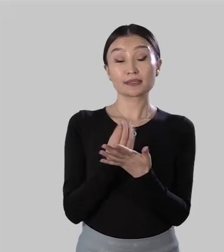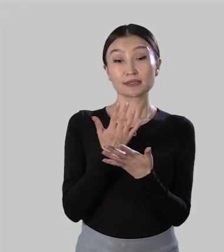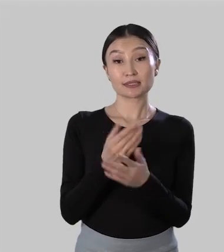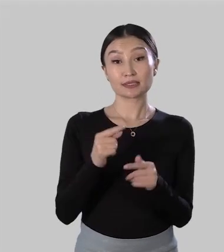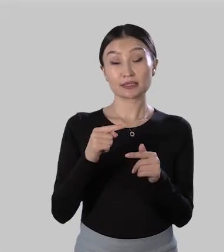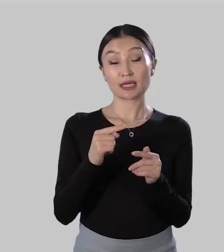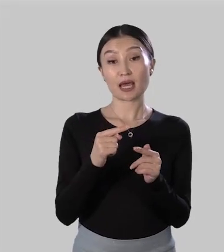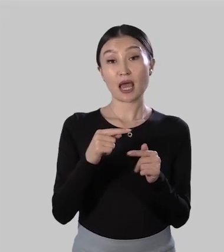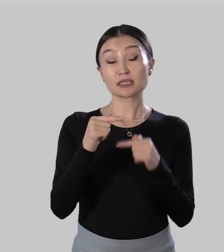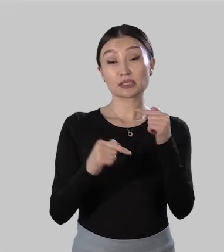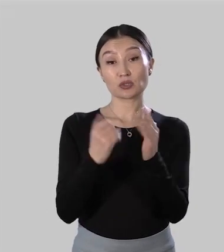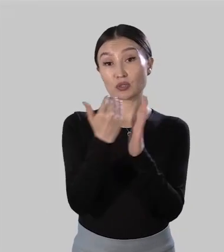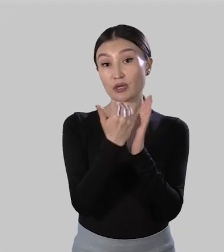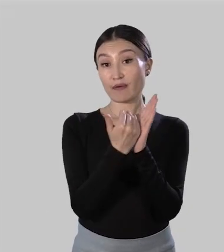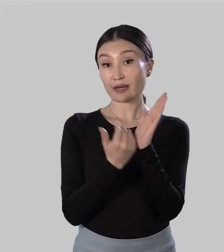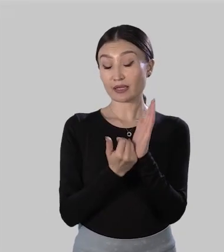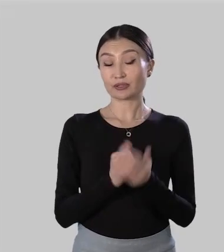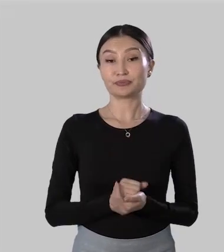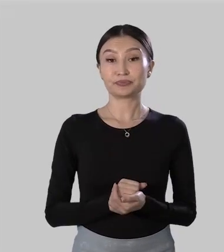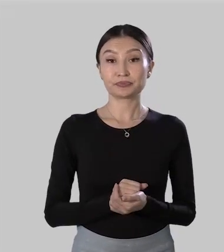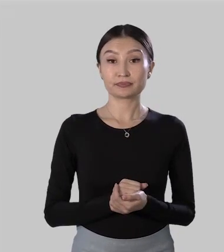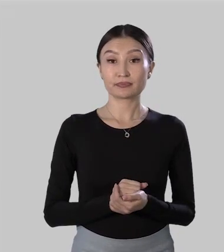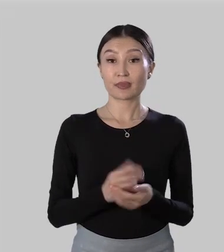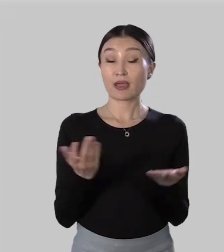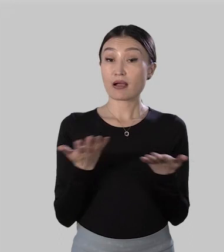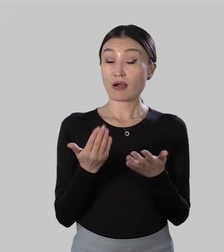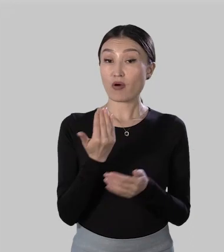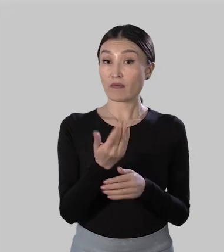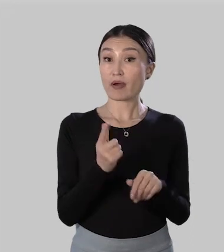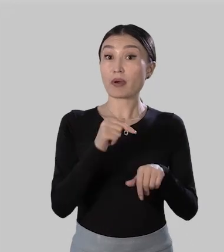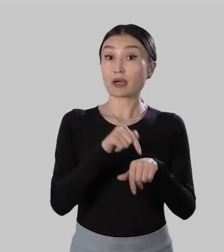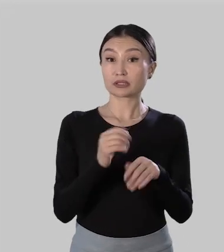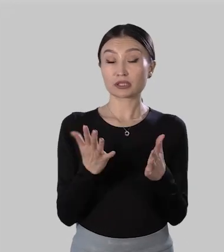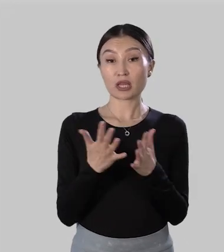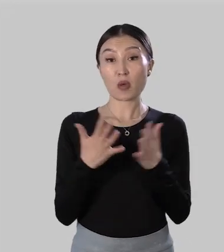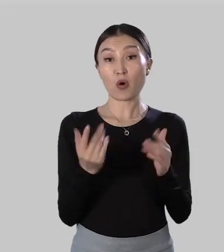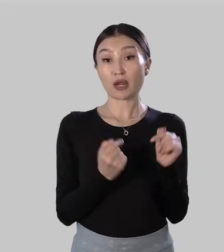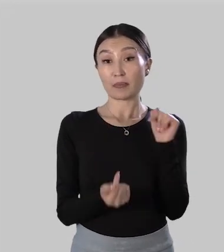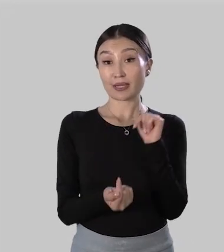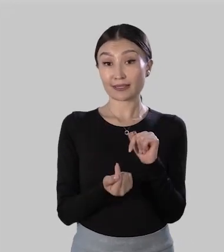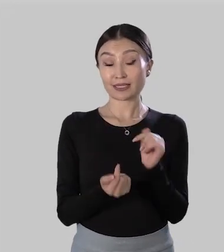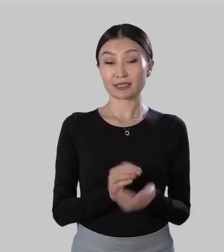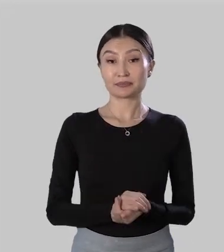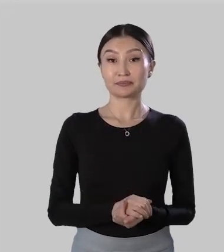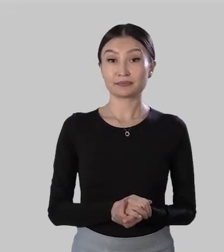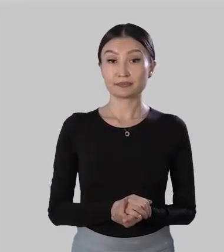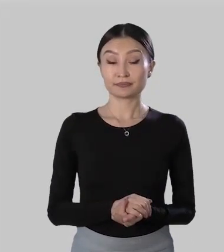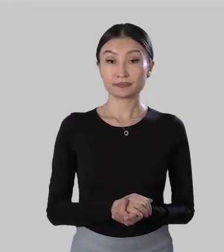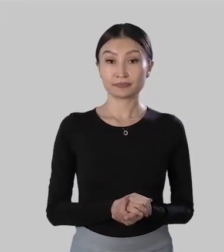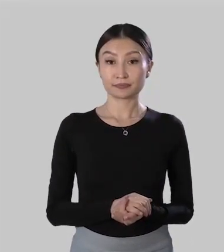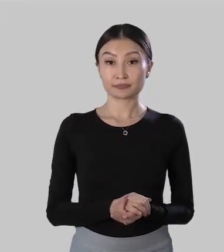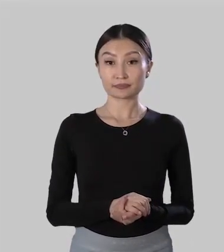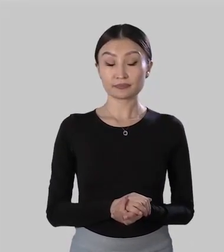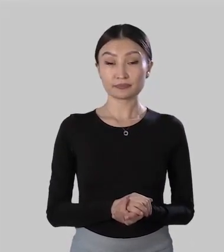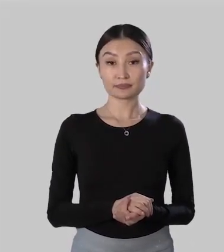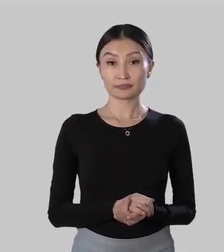Оцените следующие варианты обращения в редакцию. Какой вам кажется наиболее подходящим?